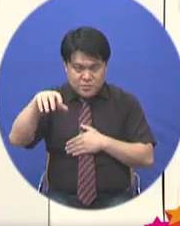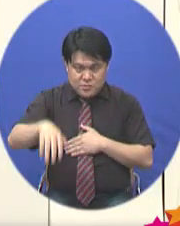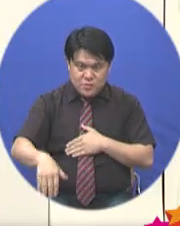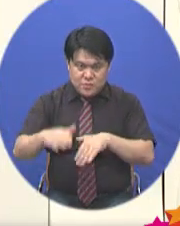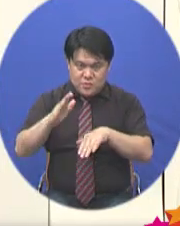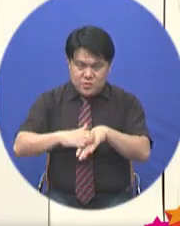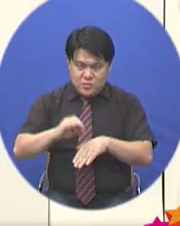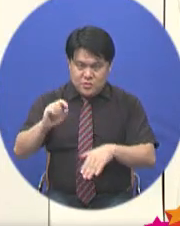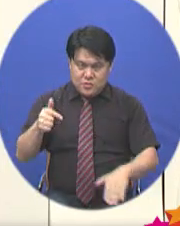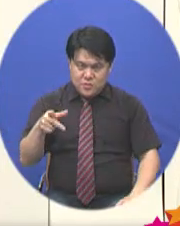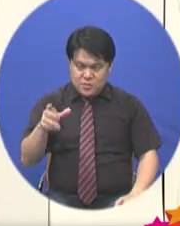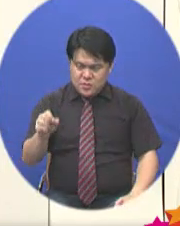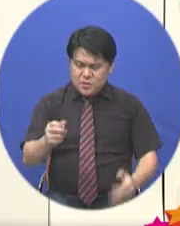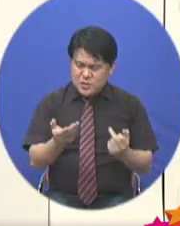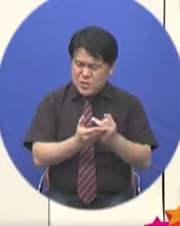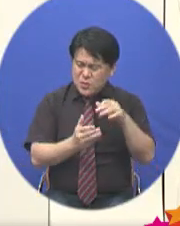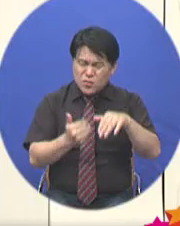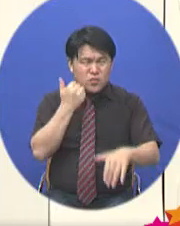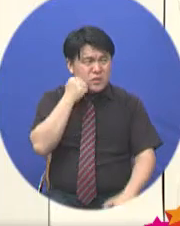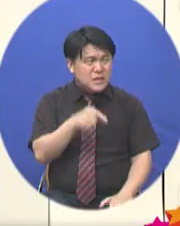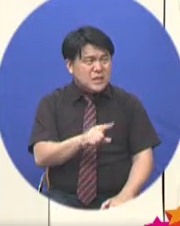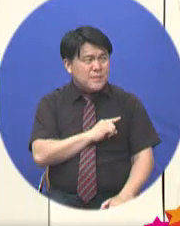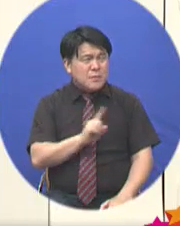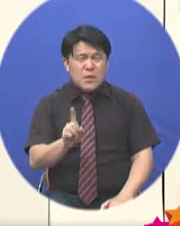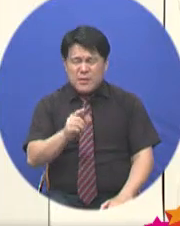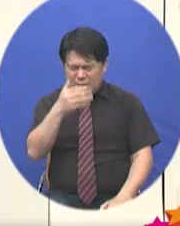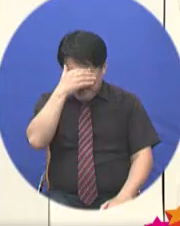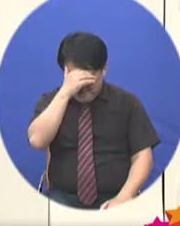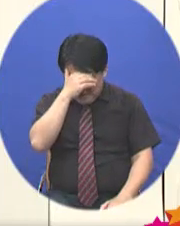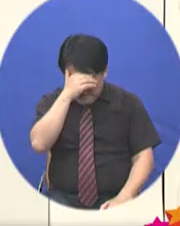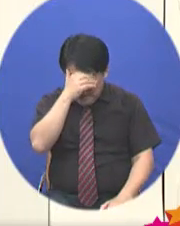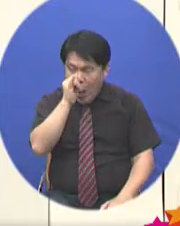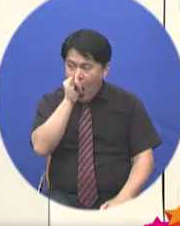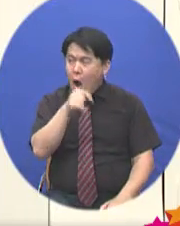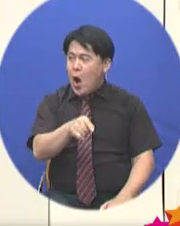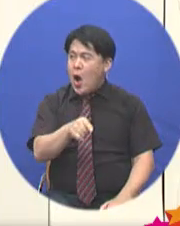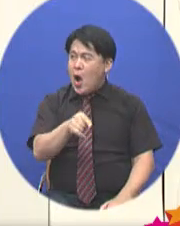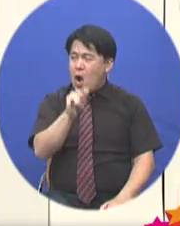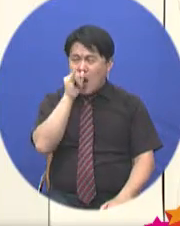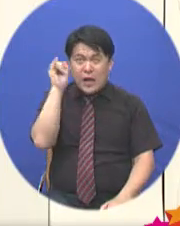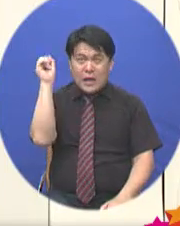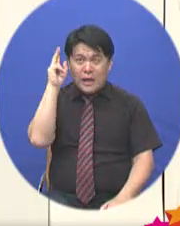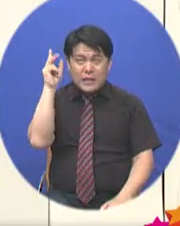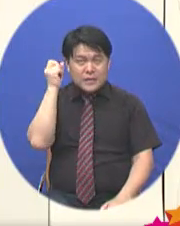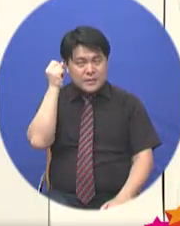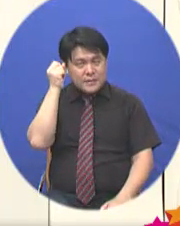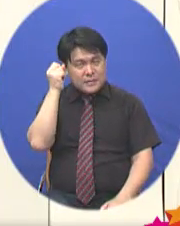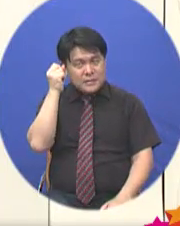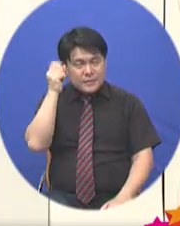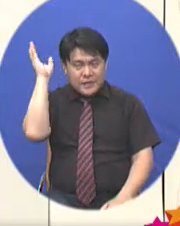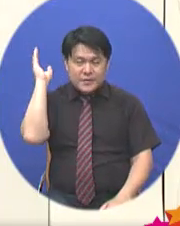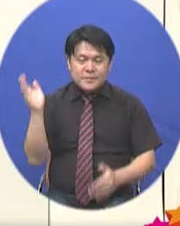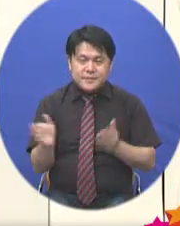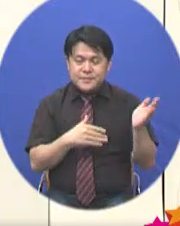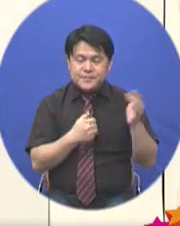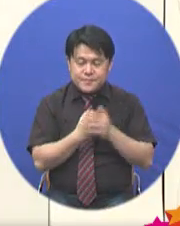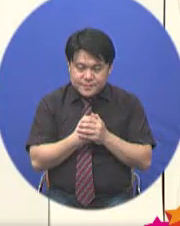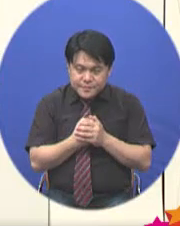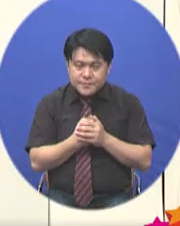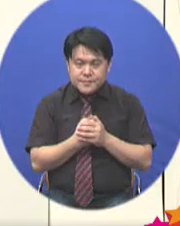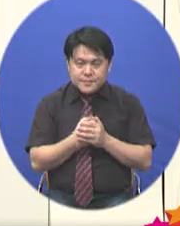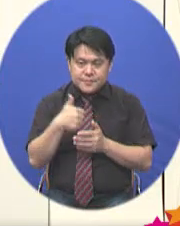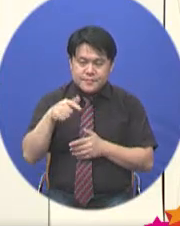또 제주의 누구지? 저기 예예 예, 예, 제주예요. 예, 갑자기 생각이 안 나네. 뭐 계셔요. 그다음에. 예, 예.